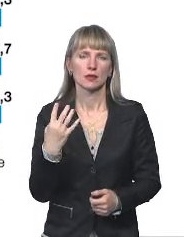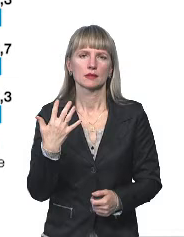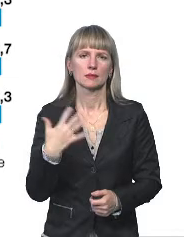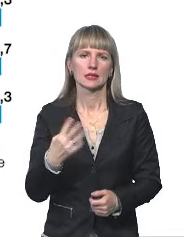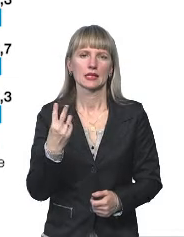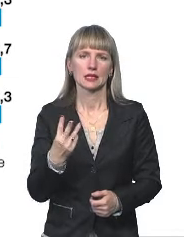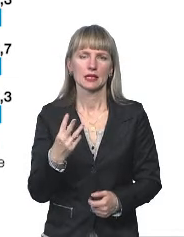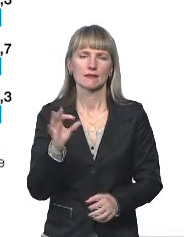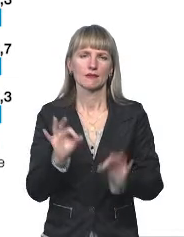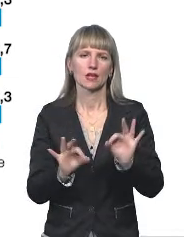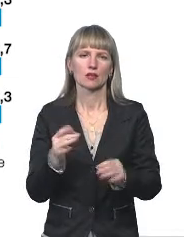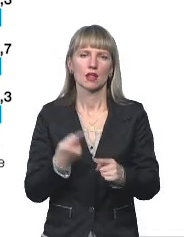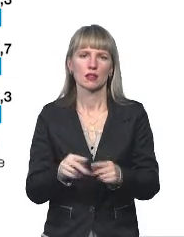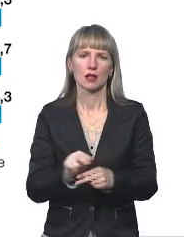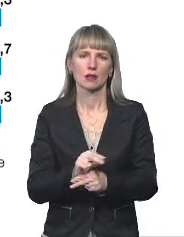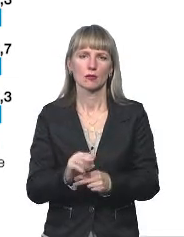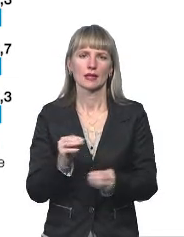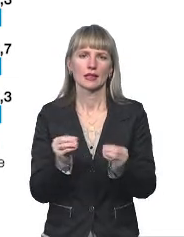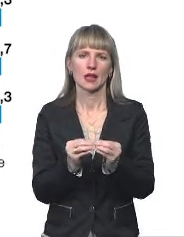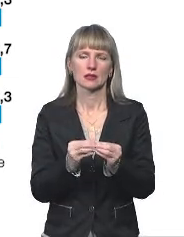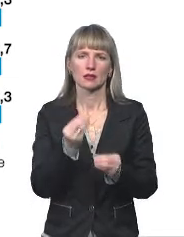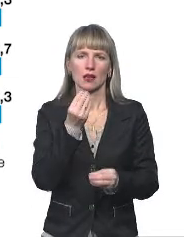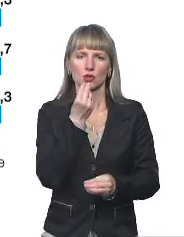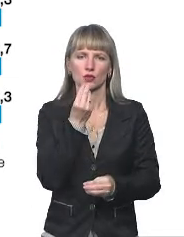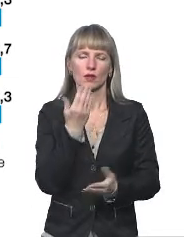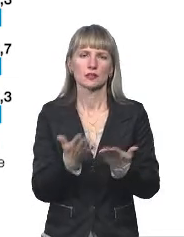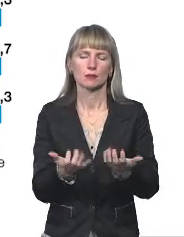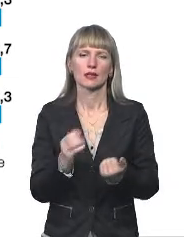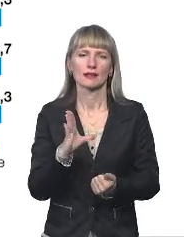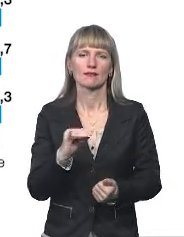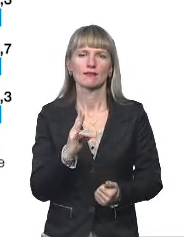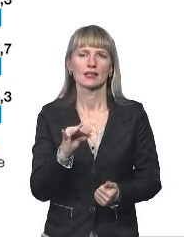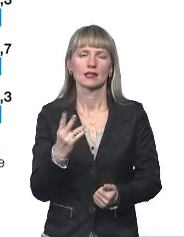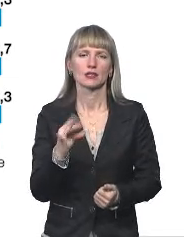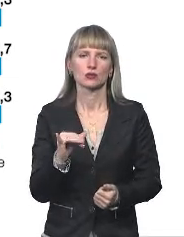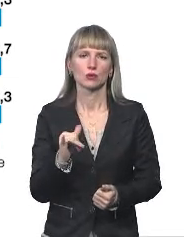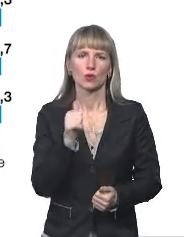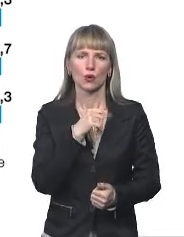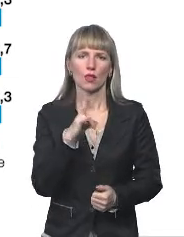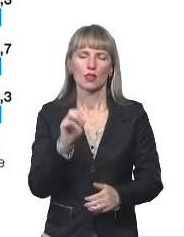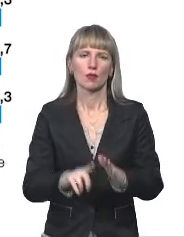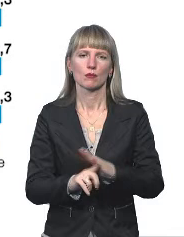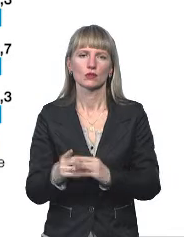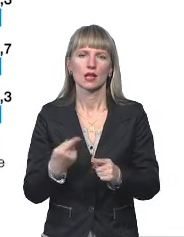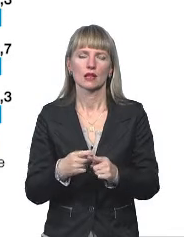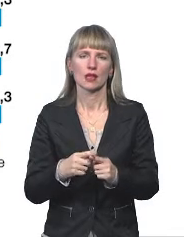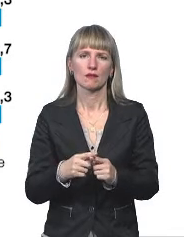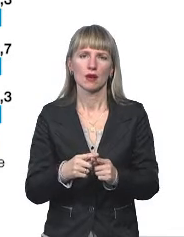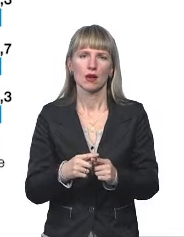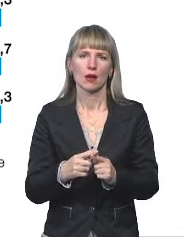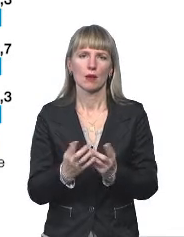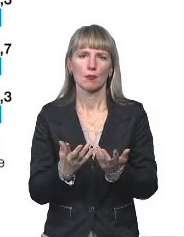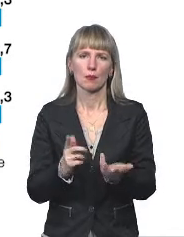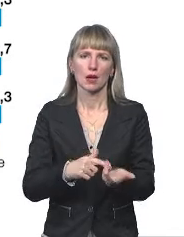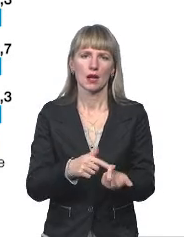червоні лінії, це ремонти, і 10% харчування. А от якщо брати Вінницьку, це на початку цього переліку, то там,